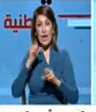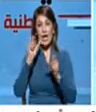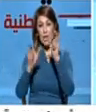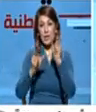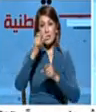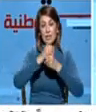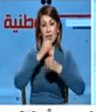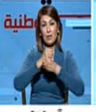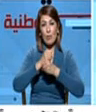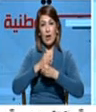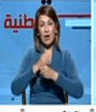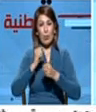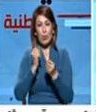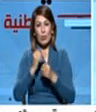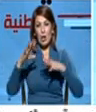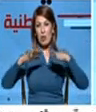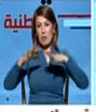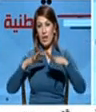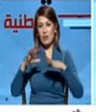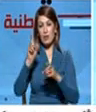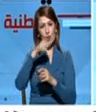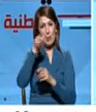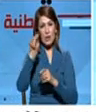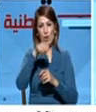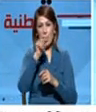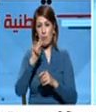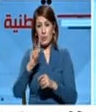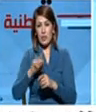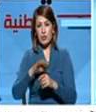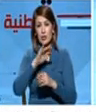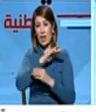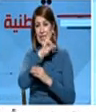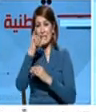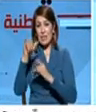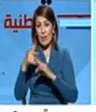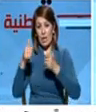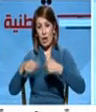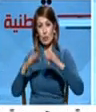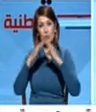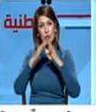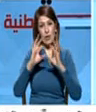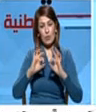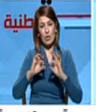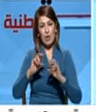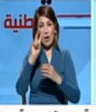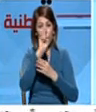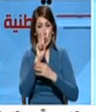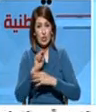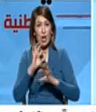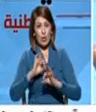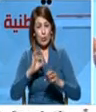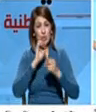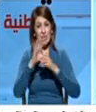واثنين نشرتها عادي واللي ما توقفت معنا خلال للازمه هي نكون ام ناجعه ولا اه